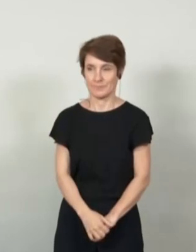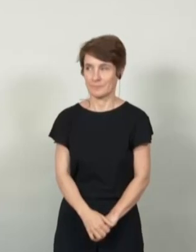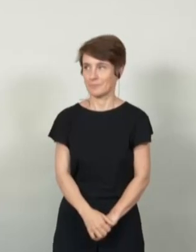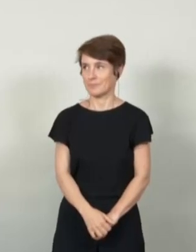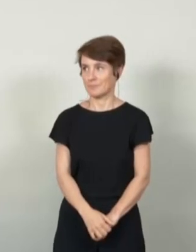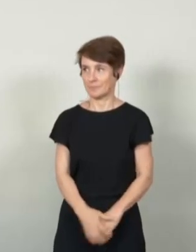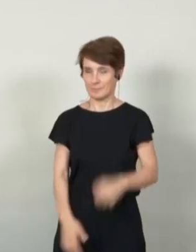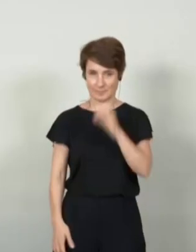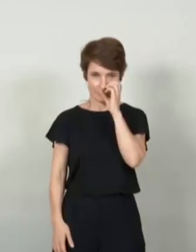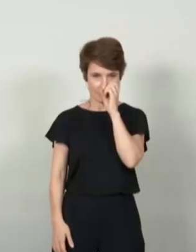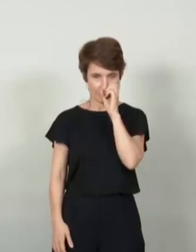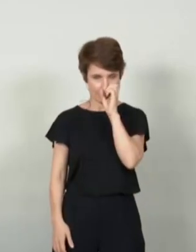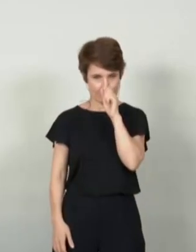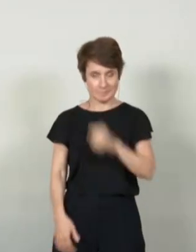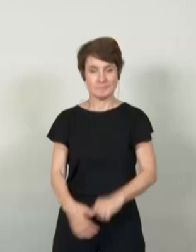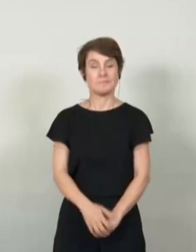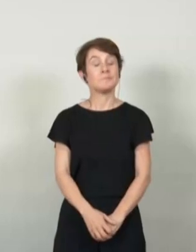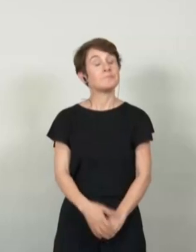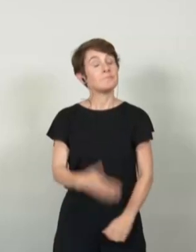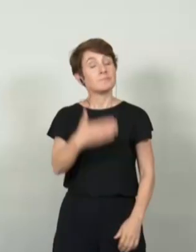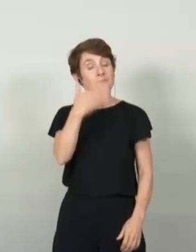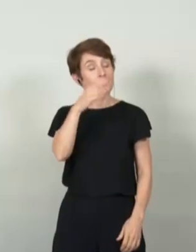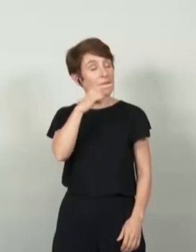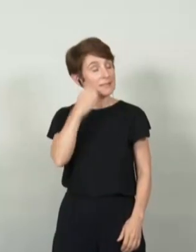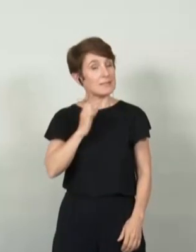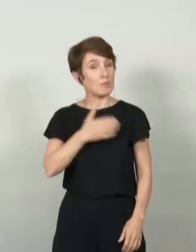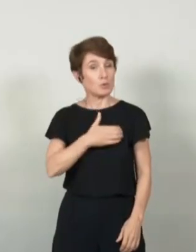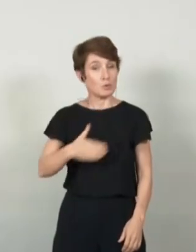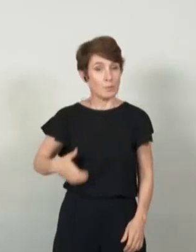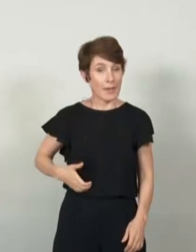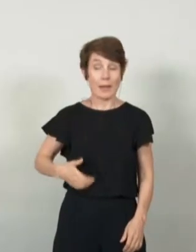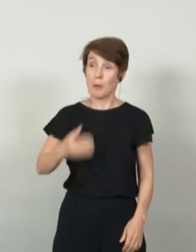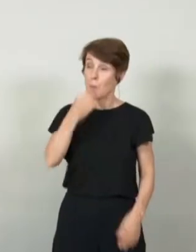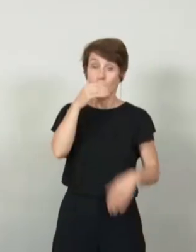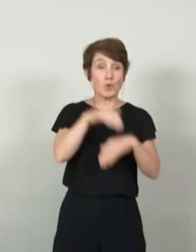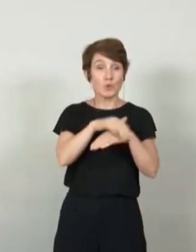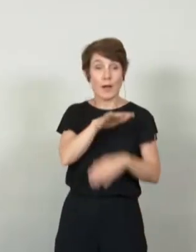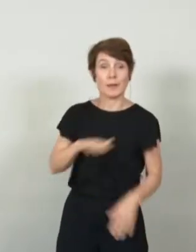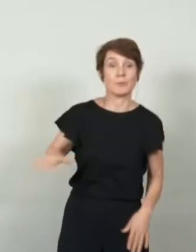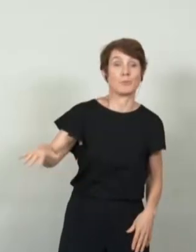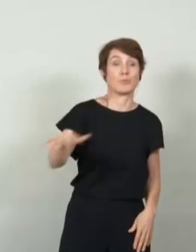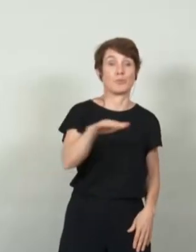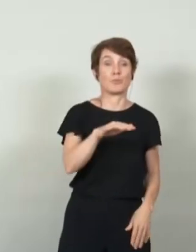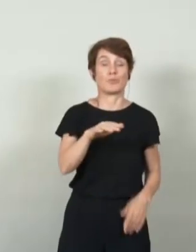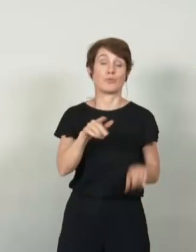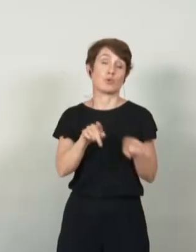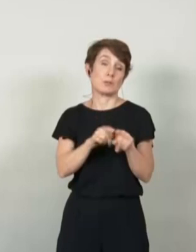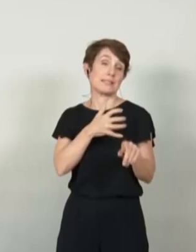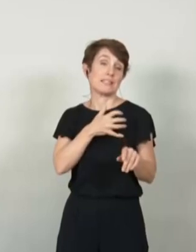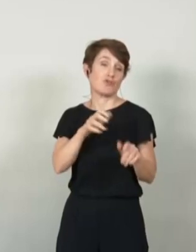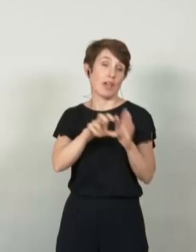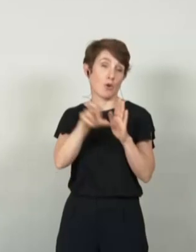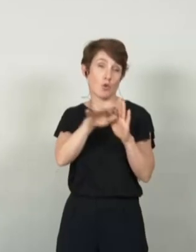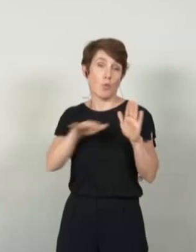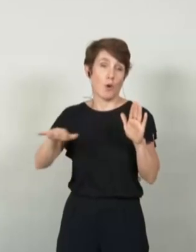merci Monsieur le Maire bonsoir à toutes et tous chers collègues chers grenoblois et grenobloise